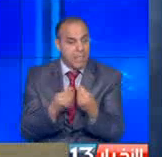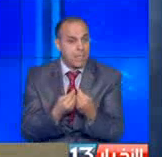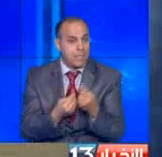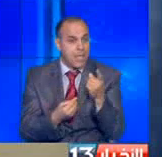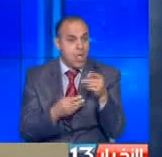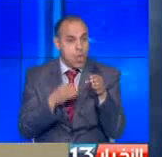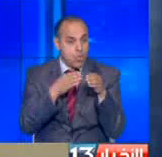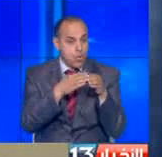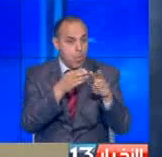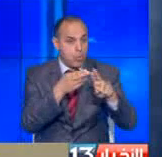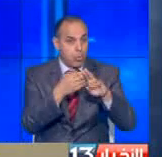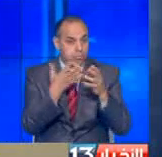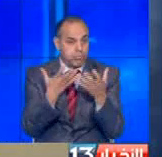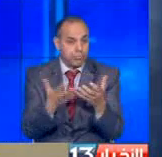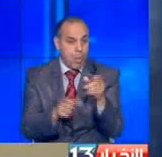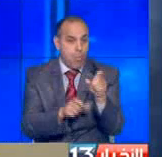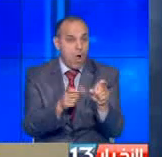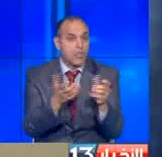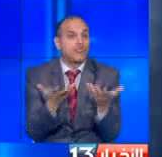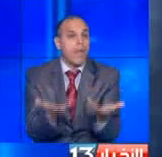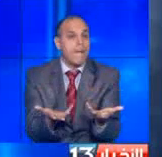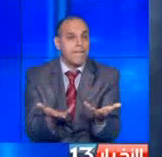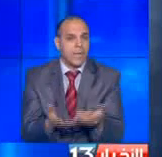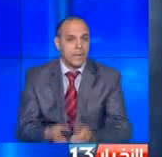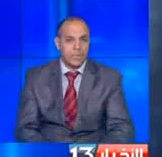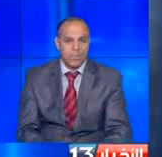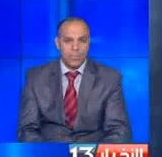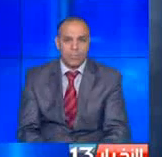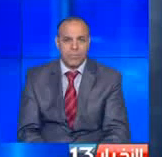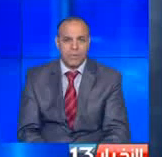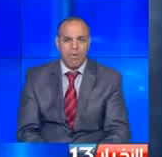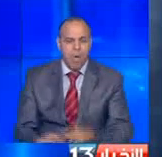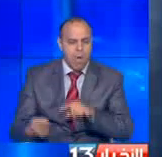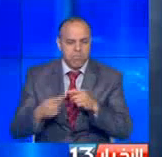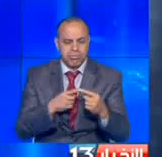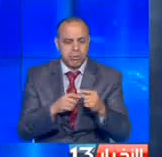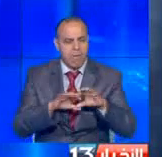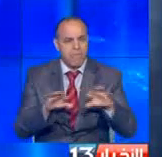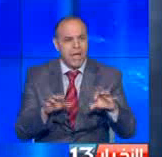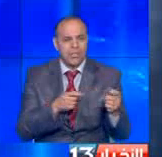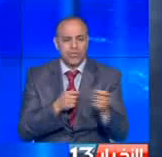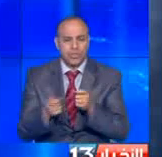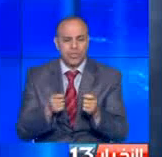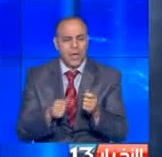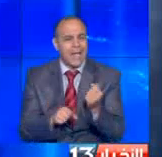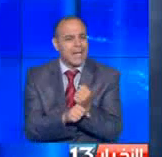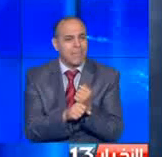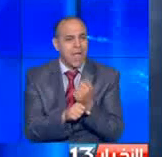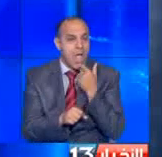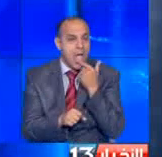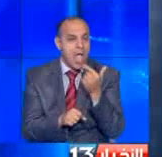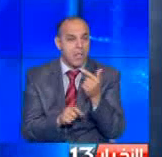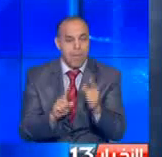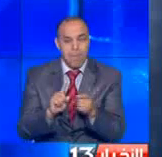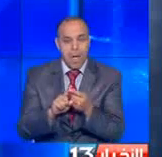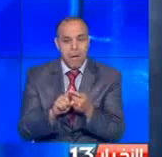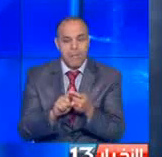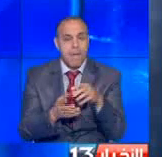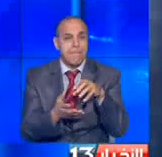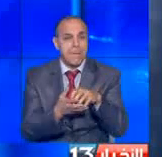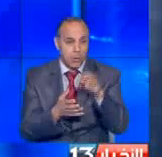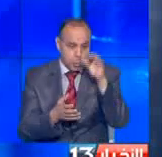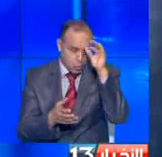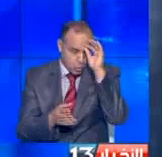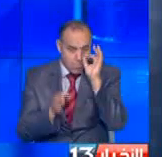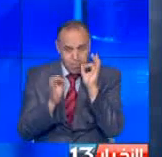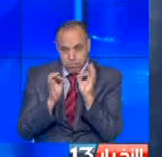استجابه لحاجه المواطن فضل الاذاعات في مجال التجاره والاستثمار هو ابرز مهام المركز التونسي